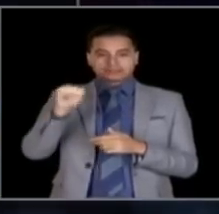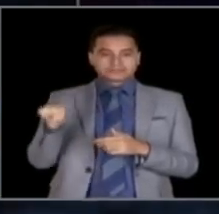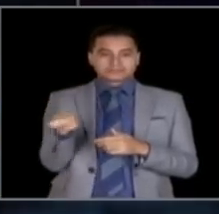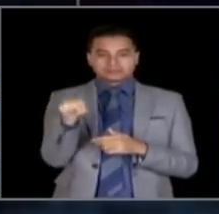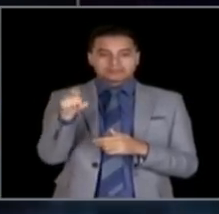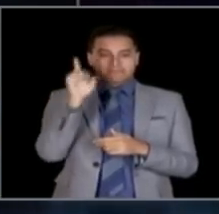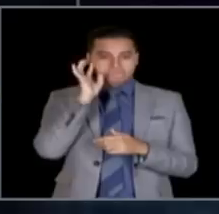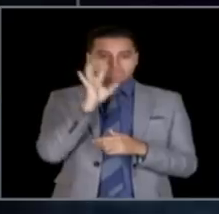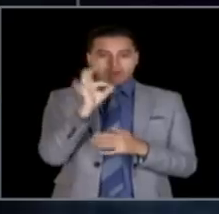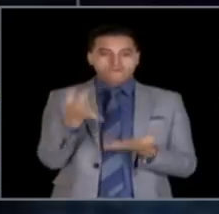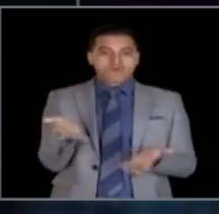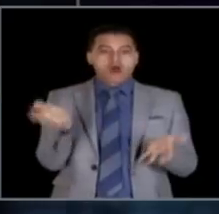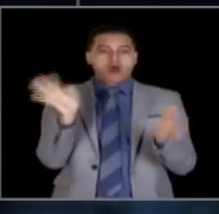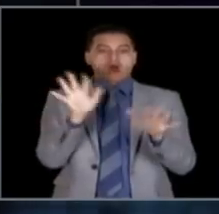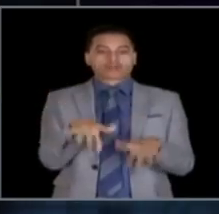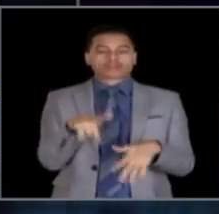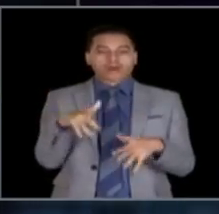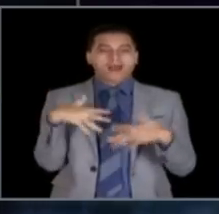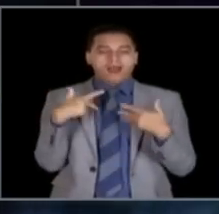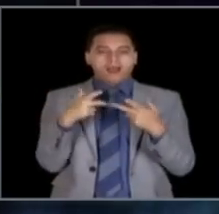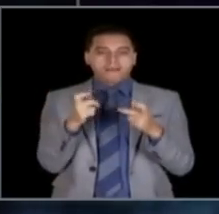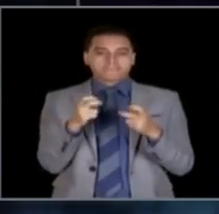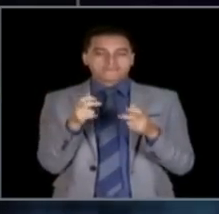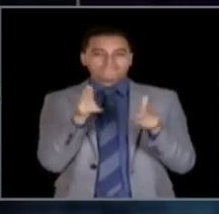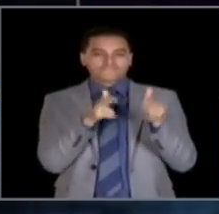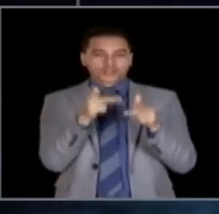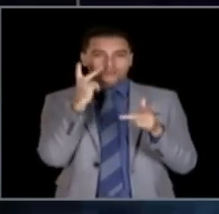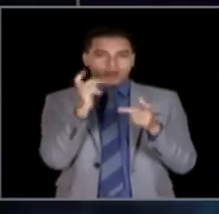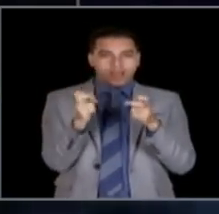الفيديو، إحدى شركات تي تي جيمز.